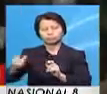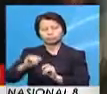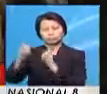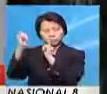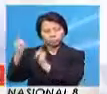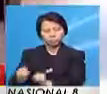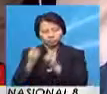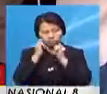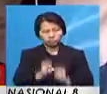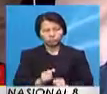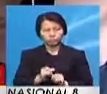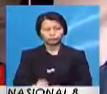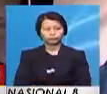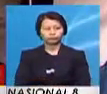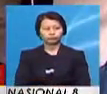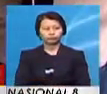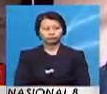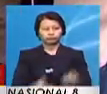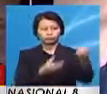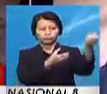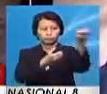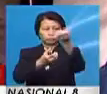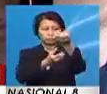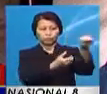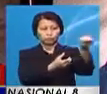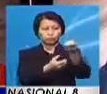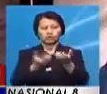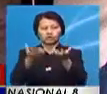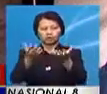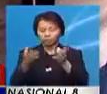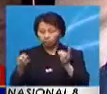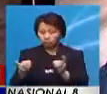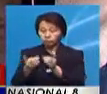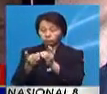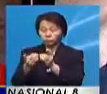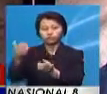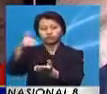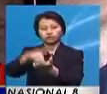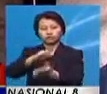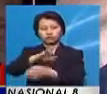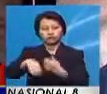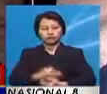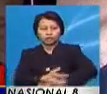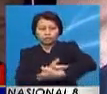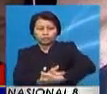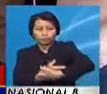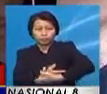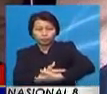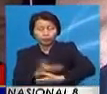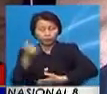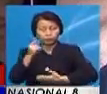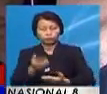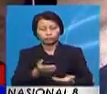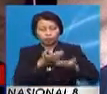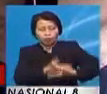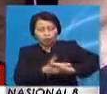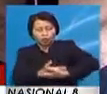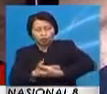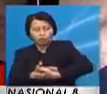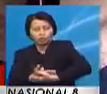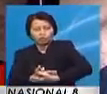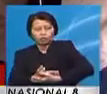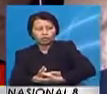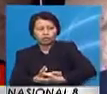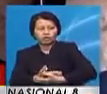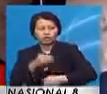insan. Hasrat seorang anggota bomba, Norizan Saad, yang ingin bertemu semula dengan bayi yang pernah diselamatkannya dalam kejadian runtuh Highland